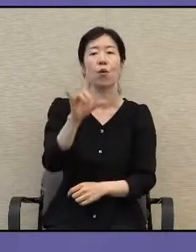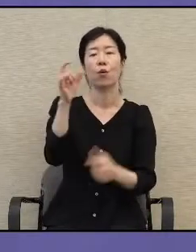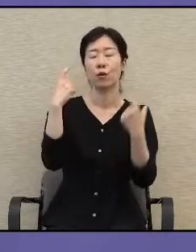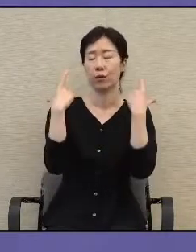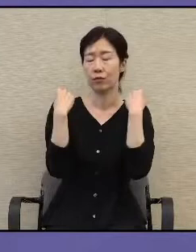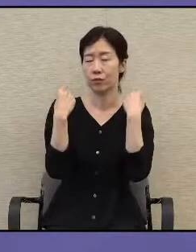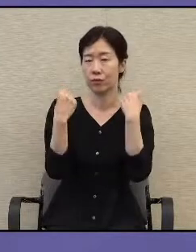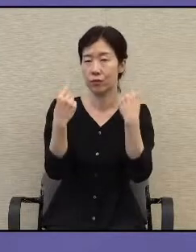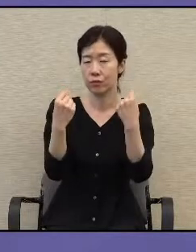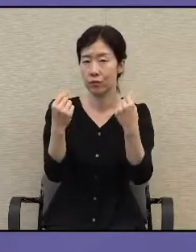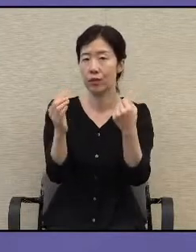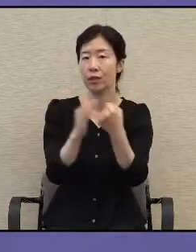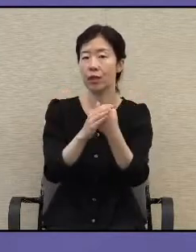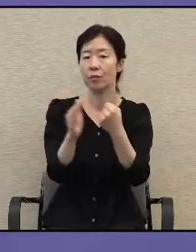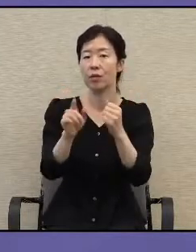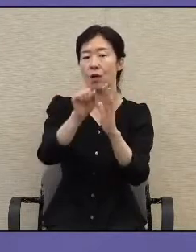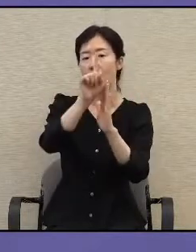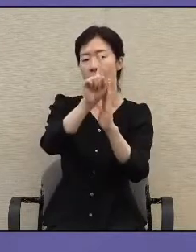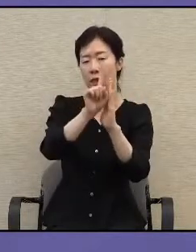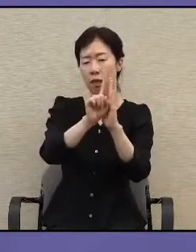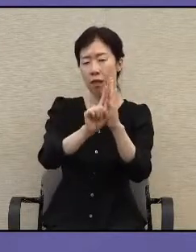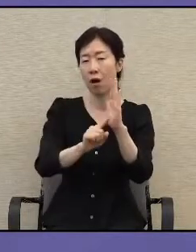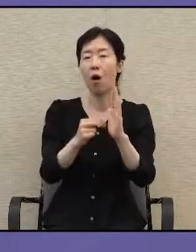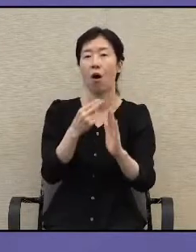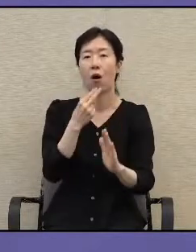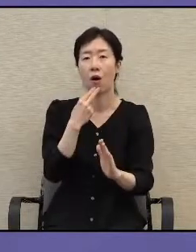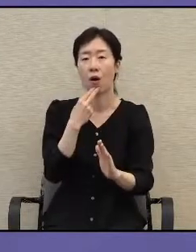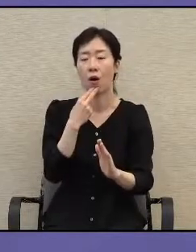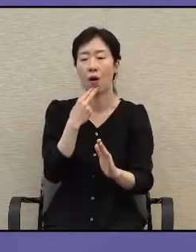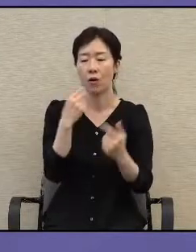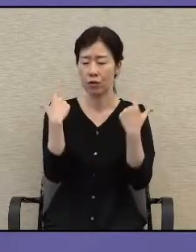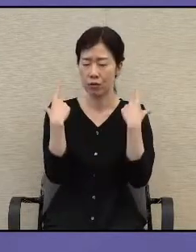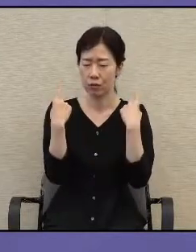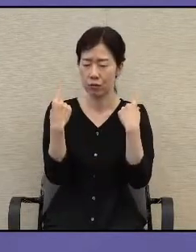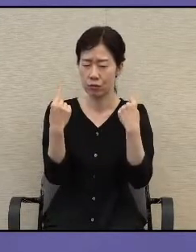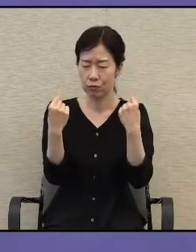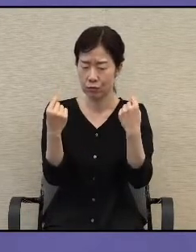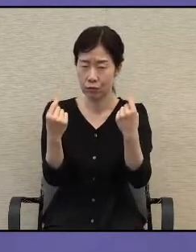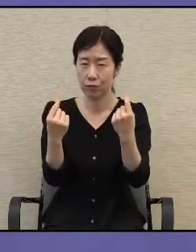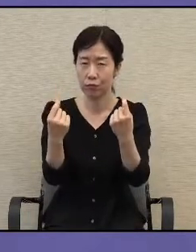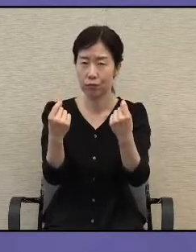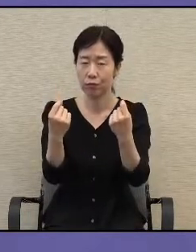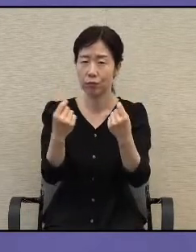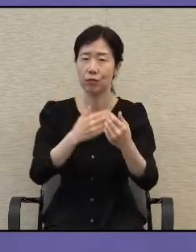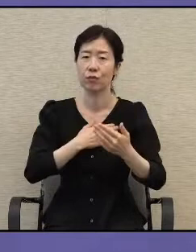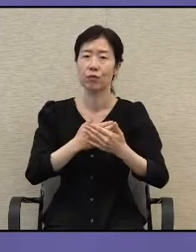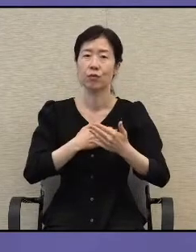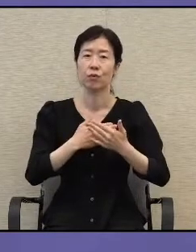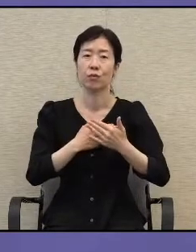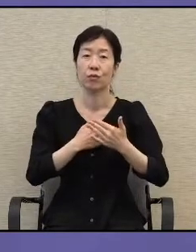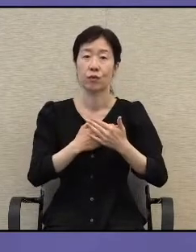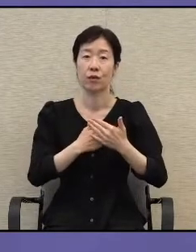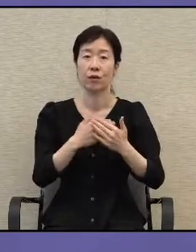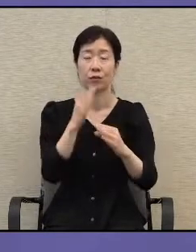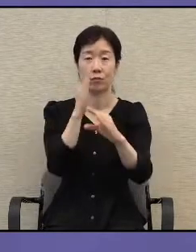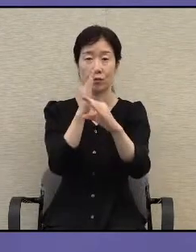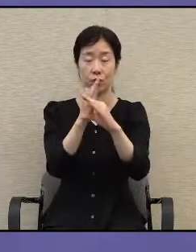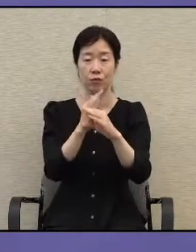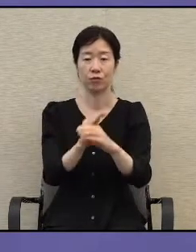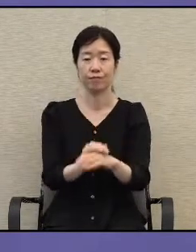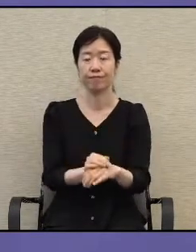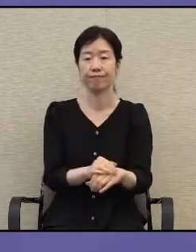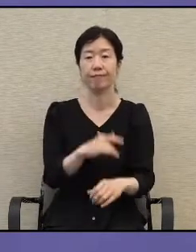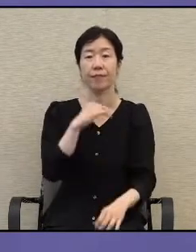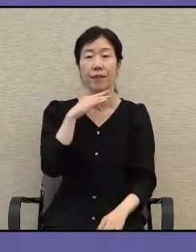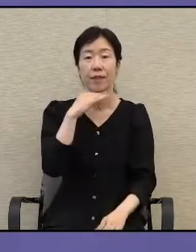상황에서 낮아지지 않고 높은 수준을 지속적으로 계속 유지하고 있는 이런 상황입니다. 연령별로 좀 성별로